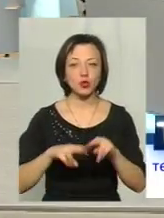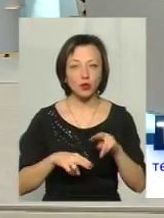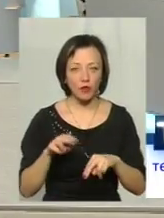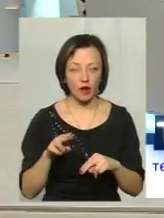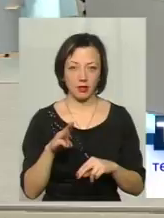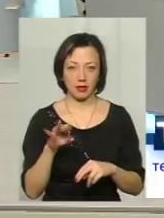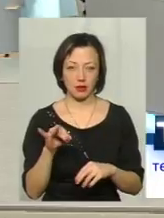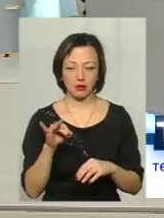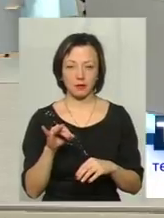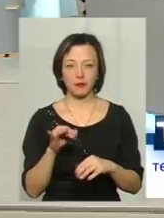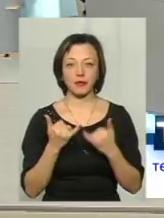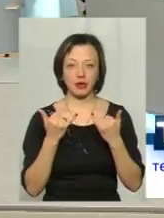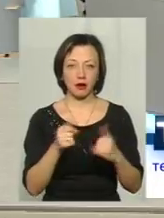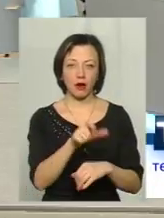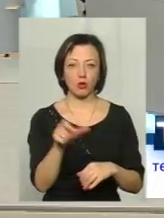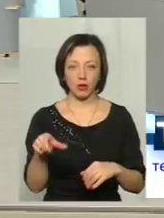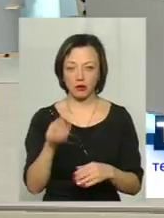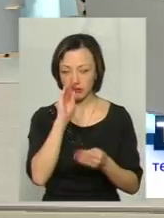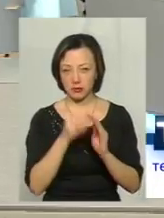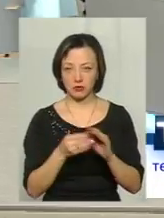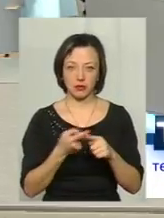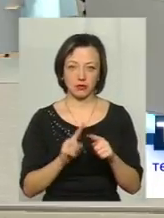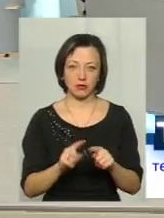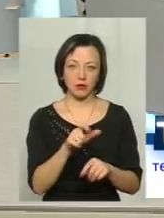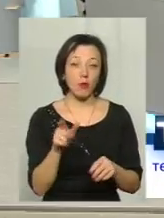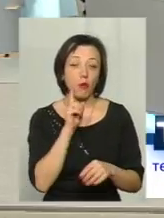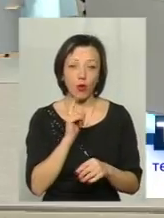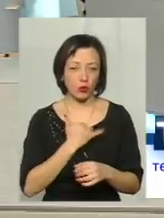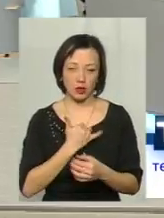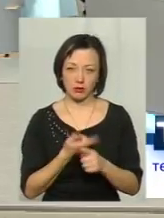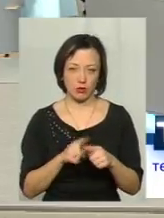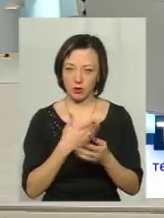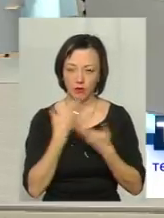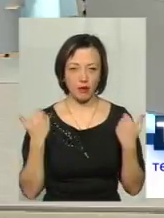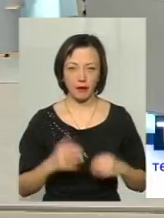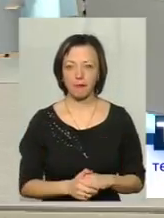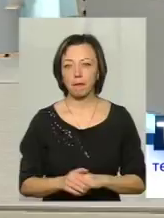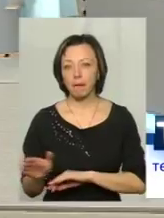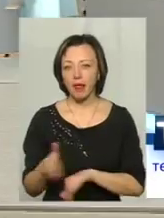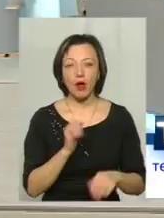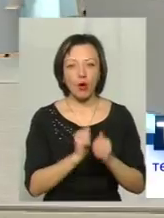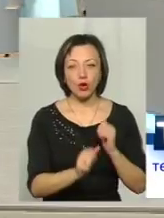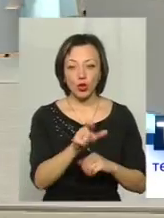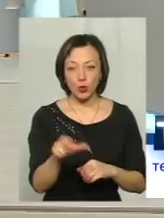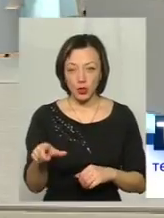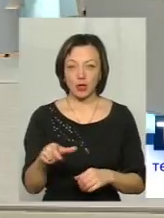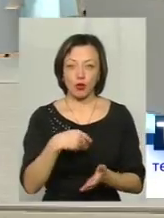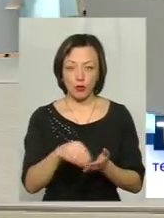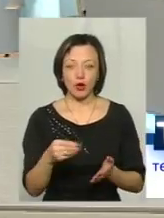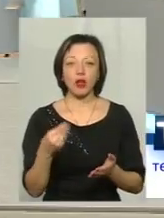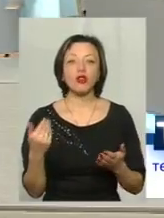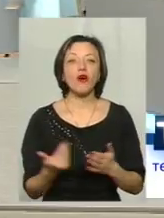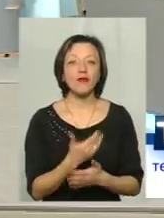збудувати сховище для мешканців цього будинка. Поки що в нас цього немає. Тобто кожній людині, яка зараз купує собі нову